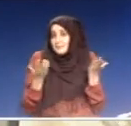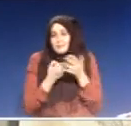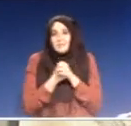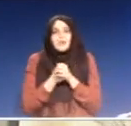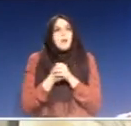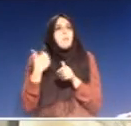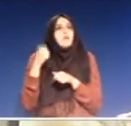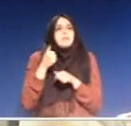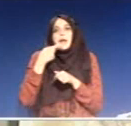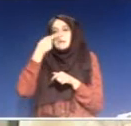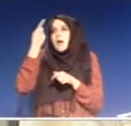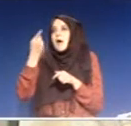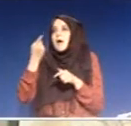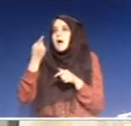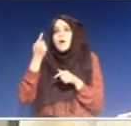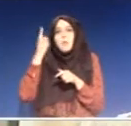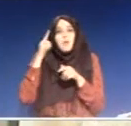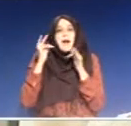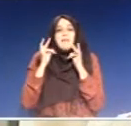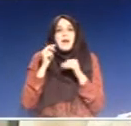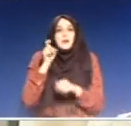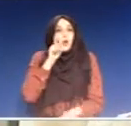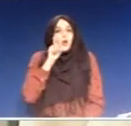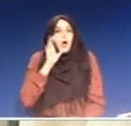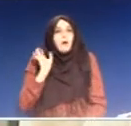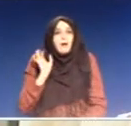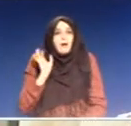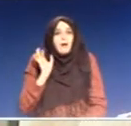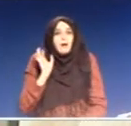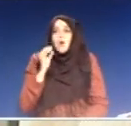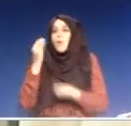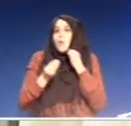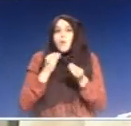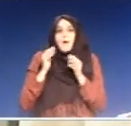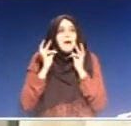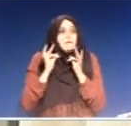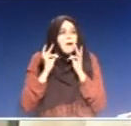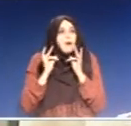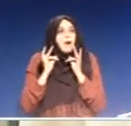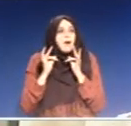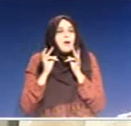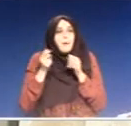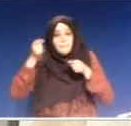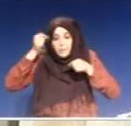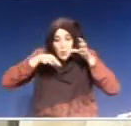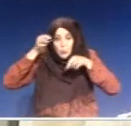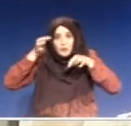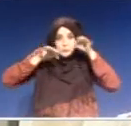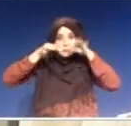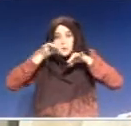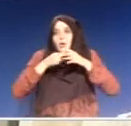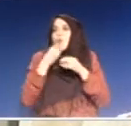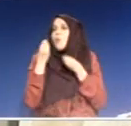قد يكون الخبير مختصا في الشؤون الطبية، أو في الشؤون البيولوجية، أو